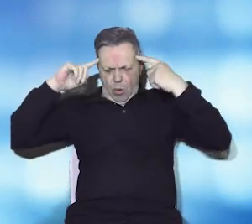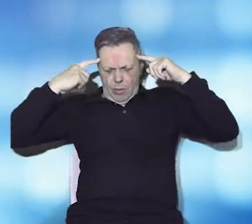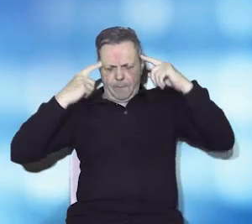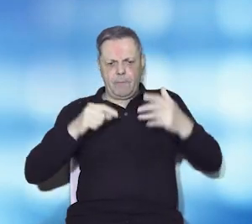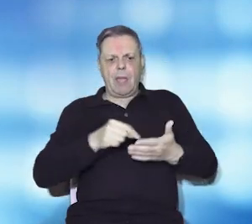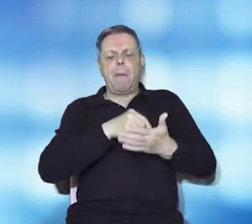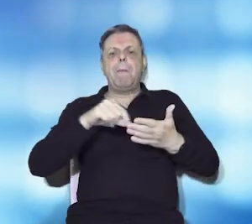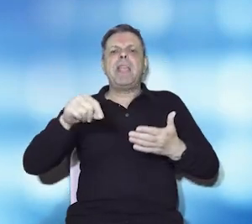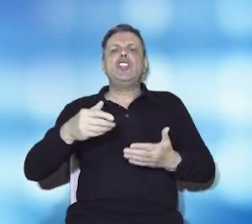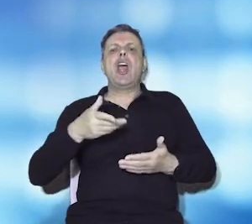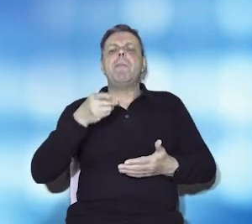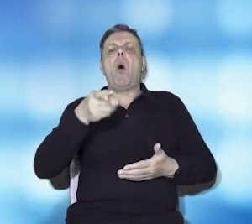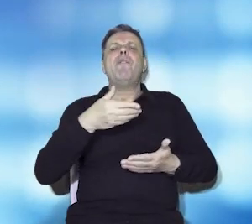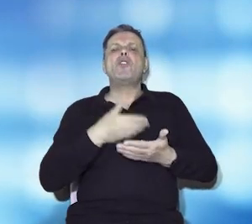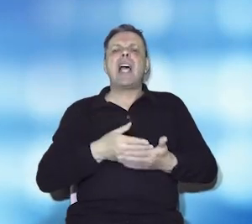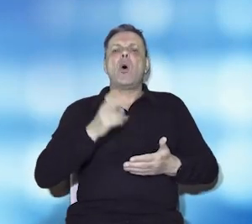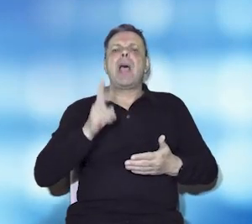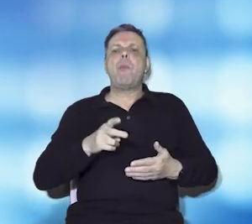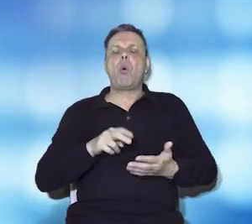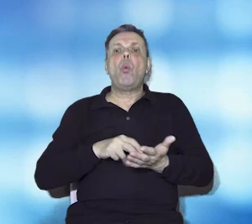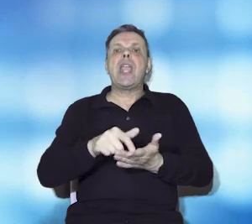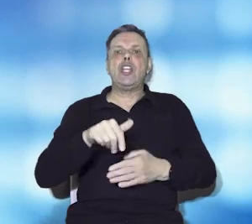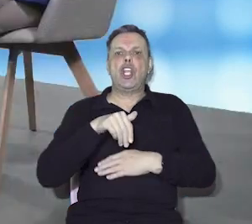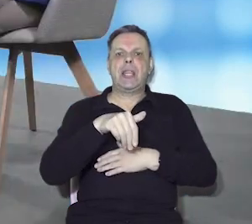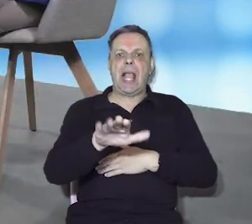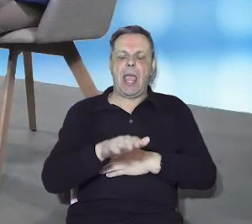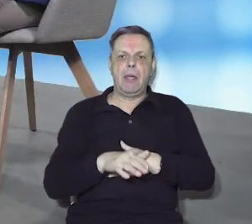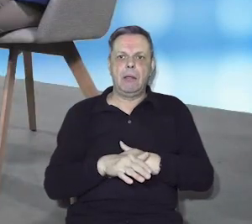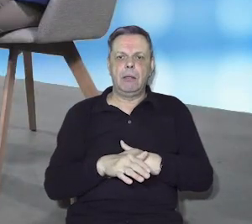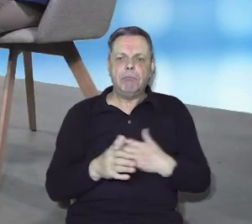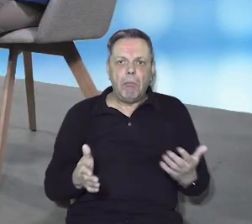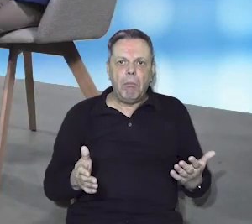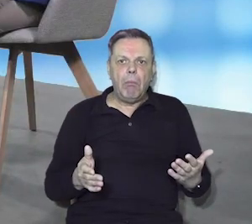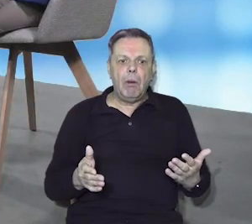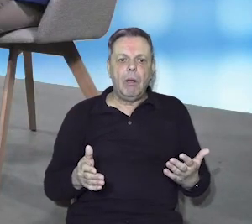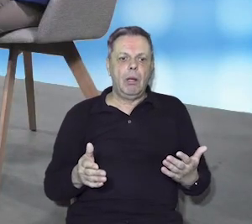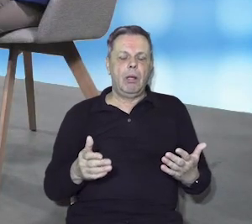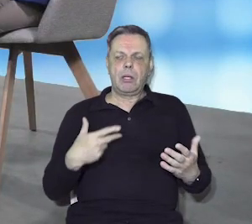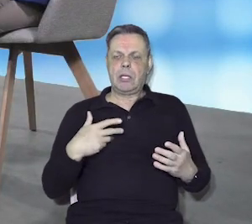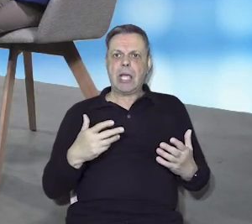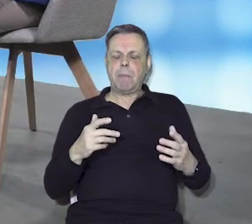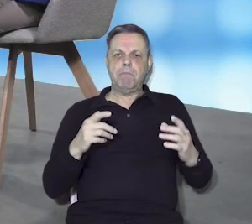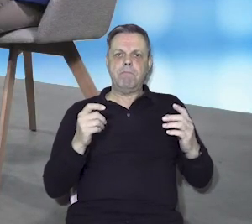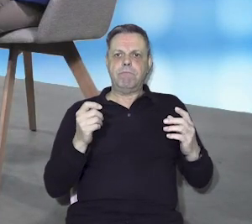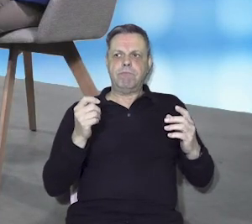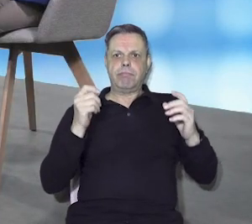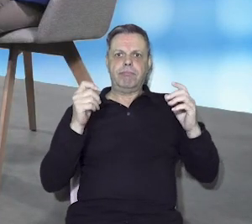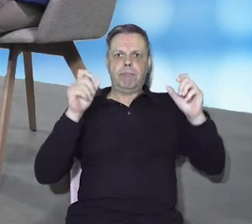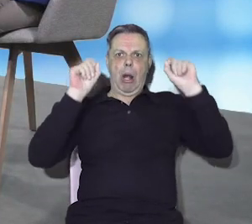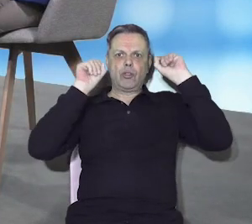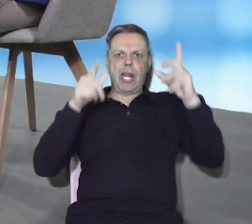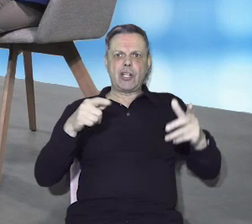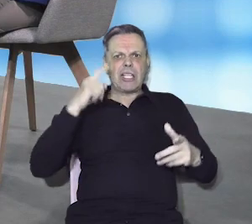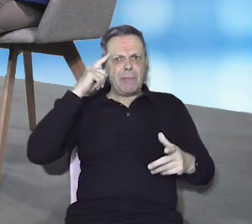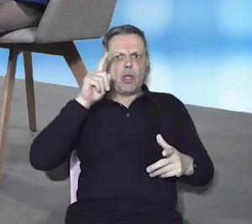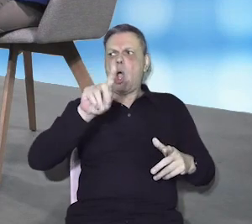Pišem ovo zato da mogu ići dalje. Ja sam čovjek malo iznenađen, ja sam imao dojam da on ima